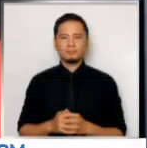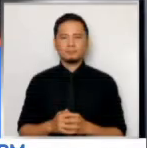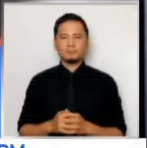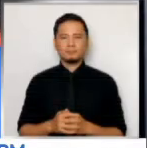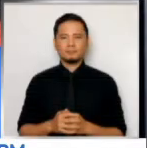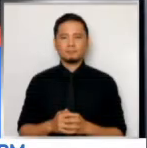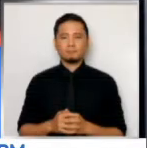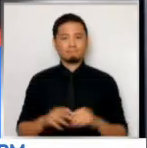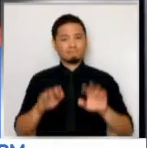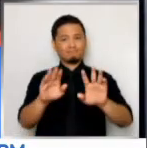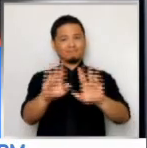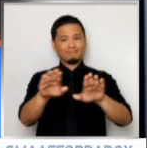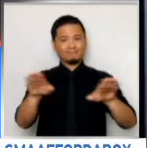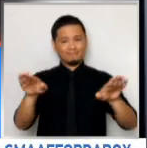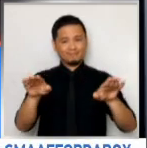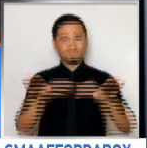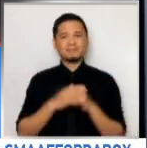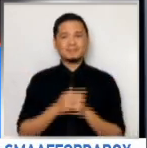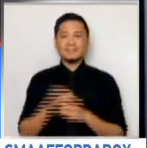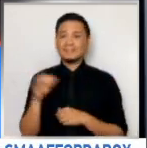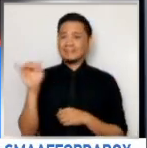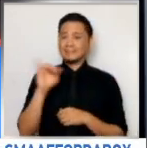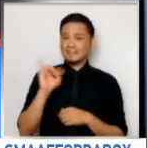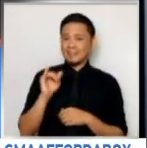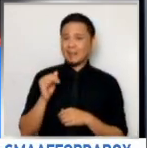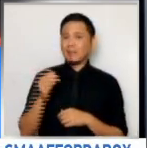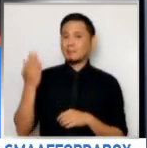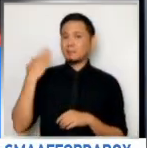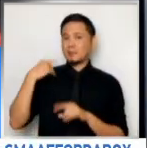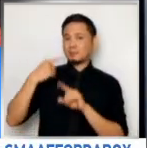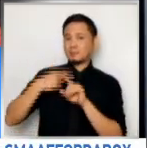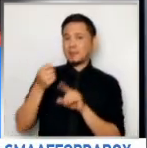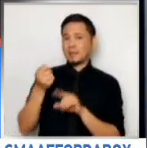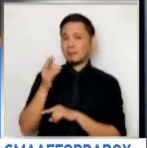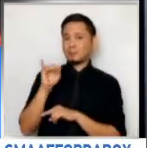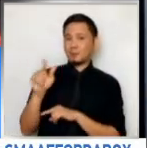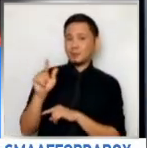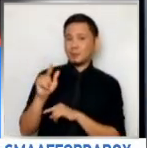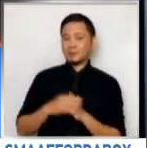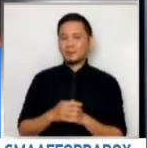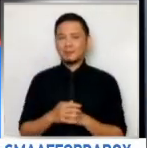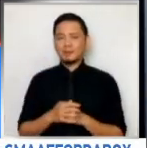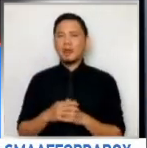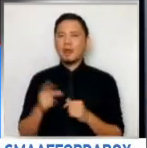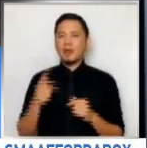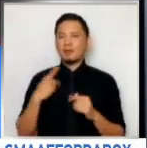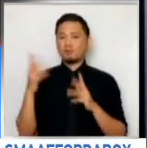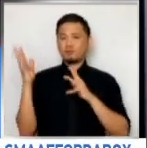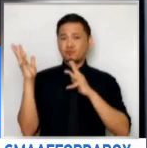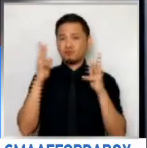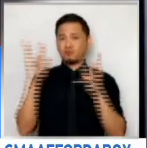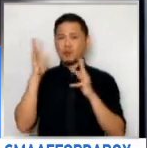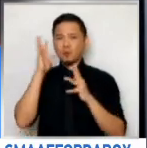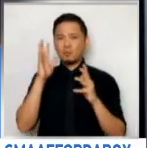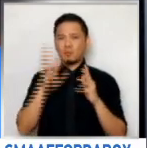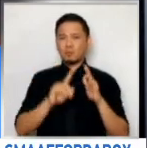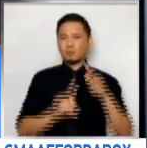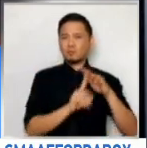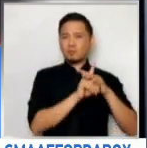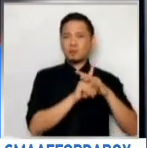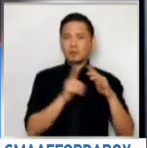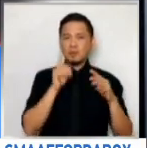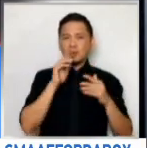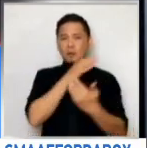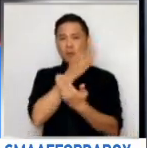kapuso, tulad po nung nakaraang buwang Abril, posibleng hanggang isang bagyo ang mabuo o kaya pumasok sa loob ng Philippine Area of